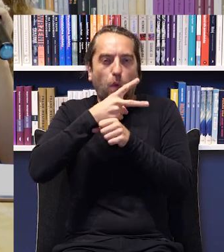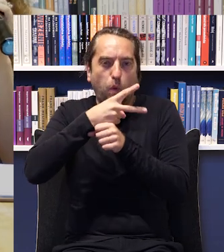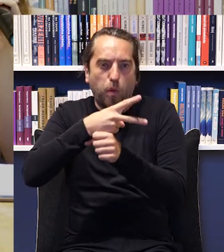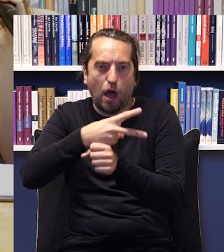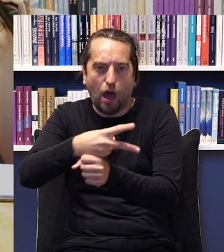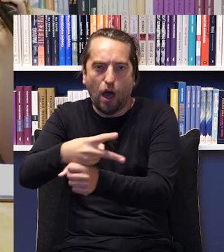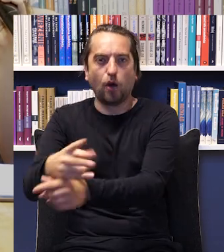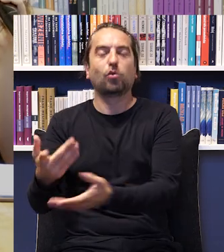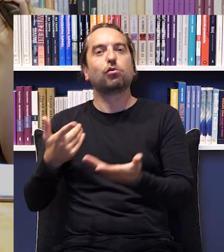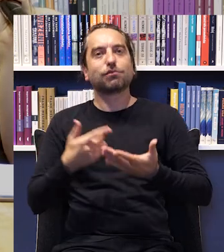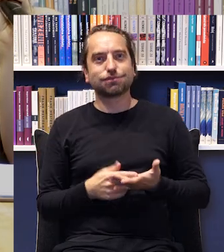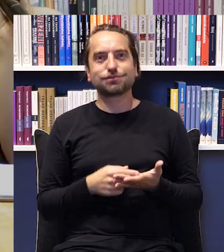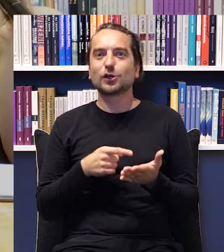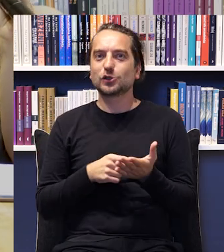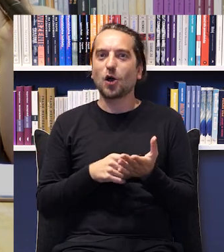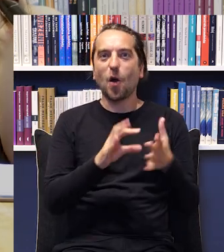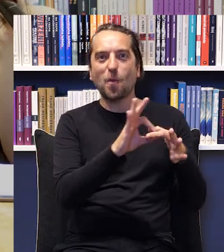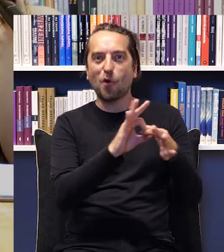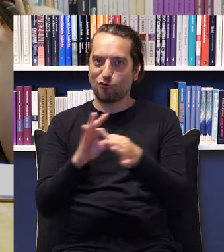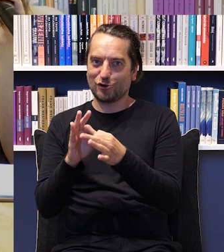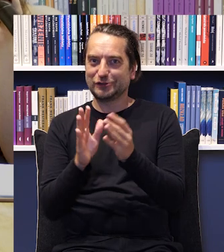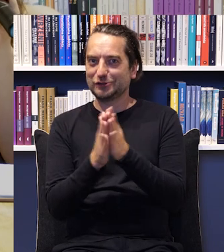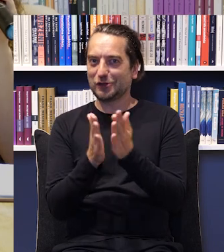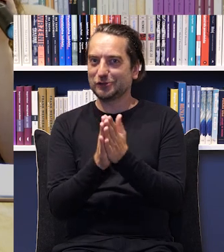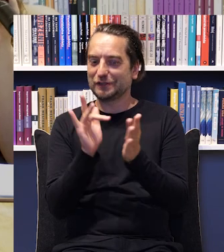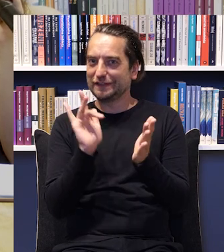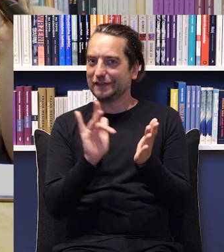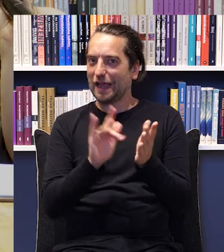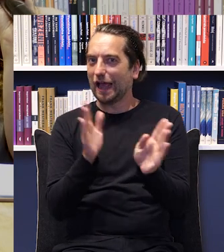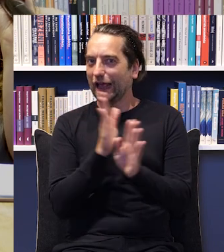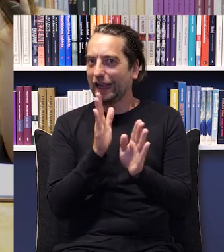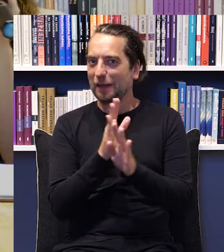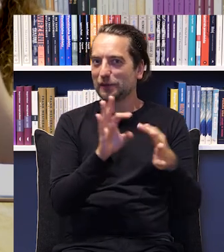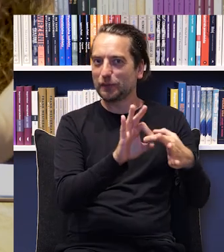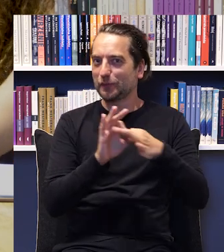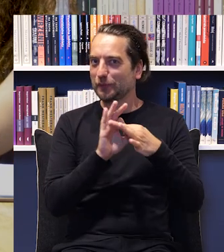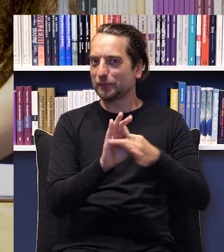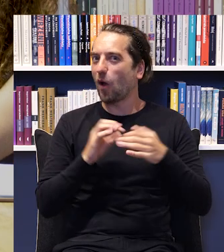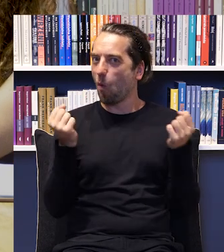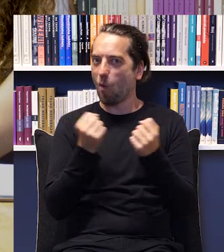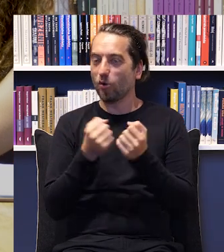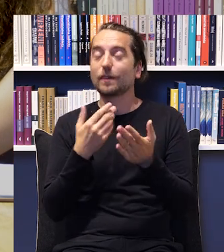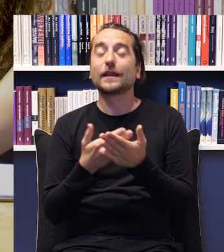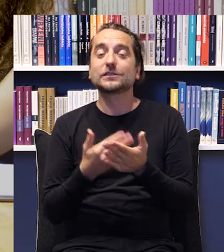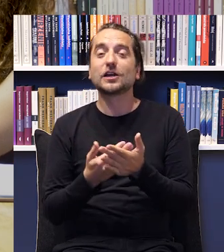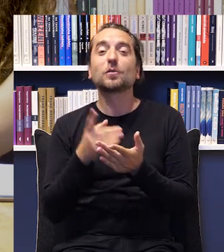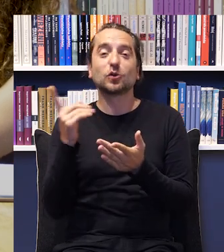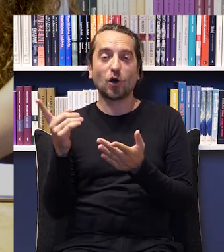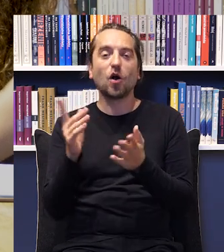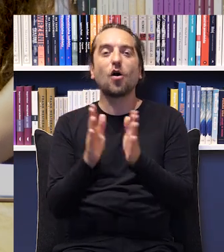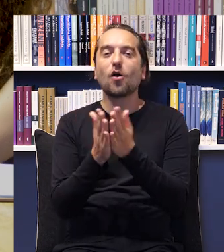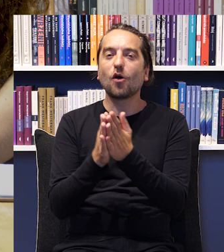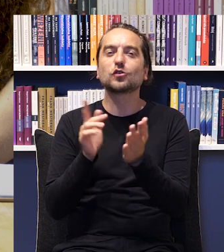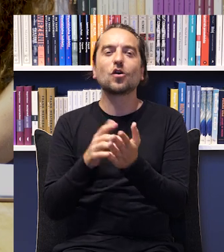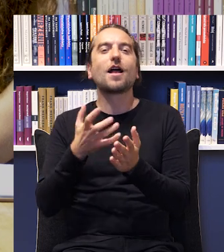co doskonale z klimatem tej książki korespondowało, ponieważ ta książka dzieje się w